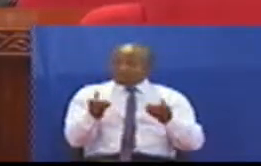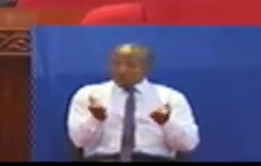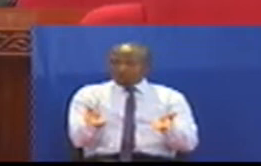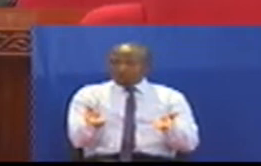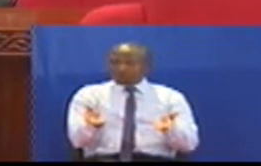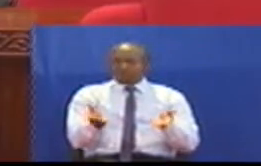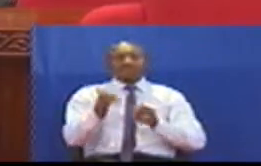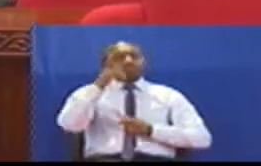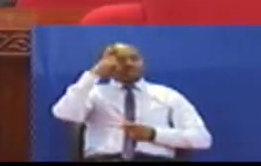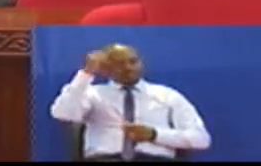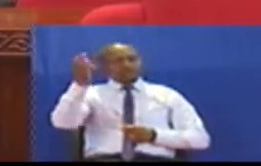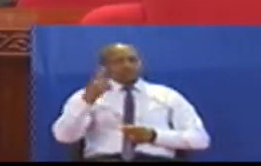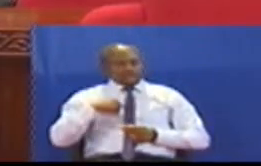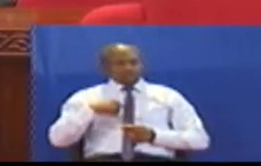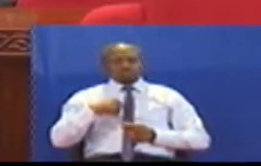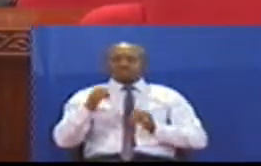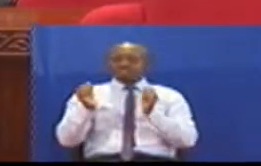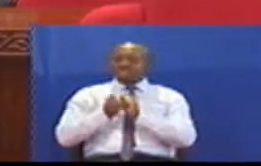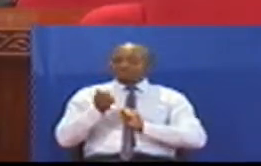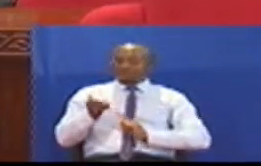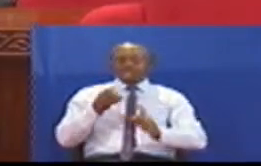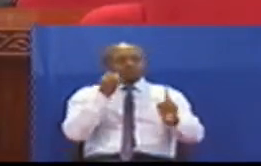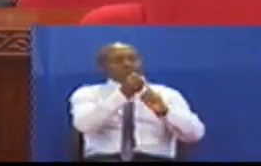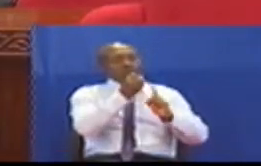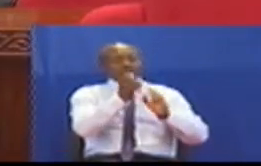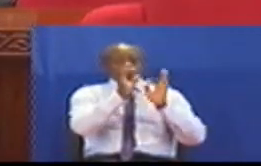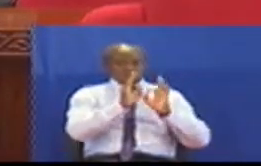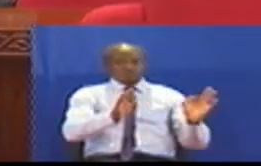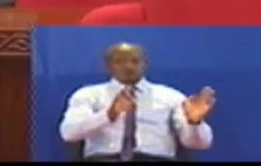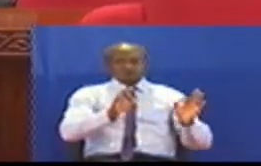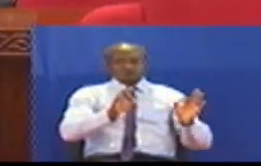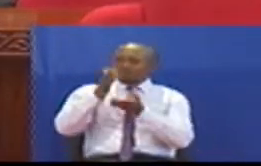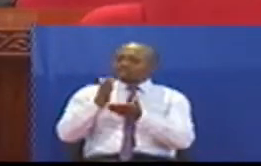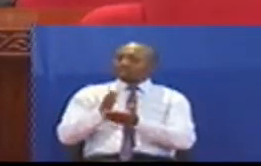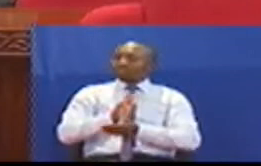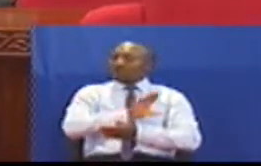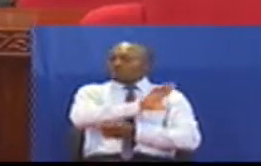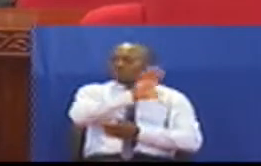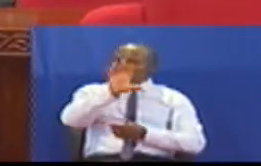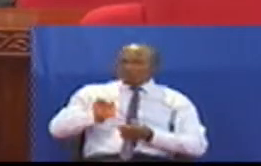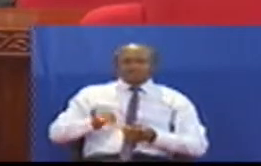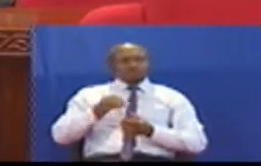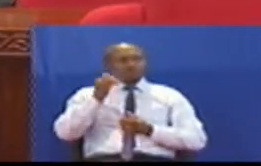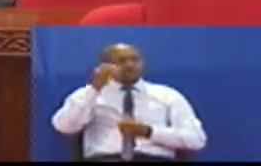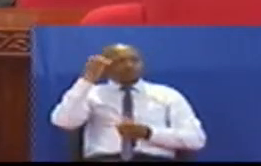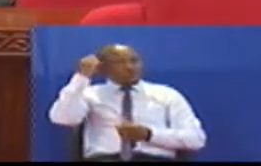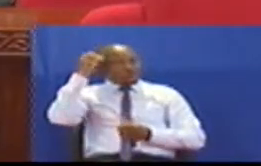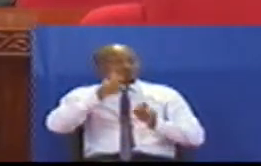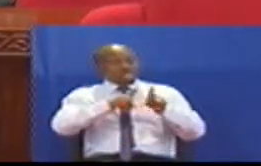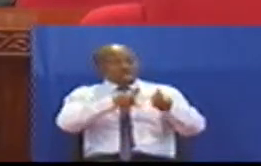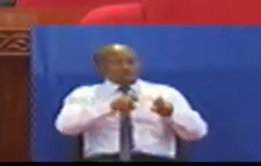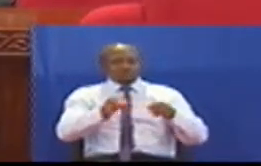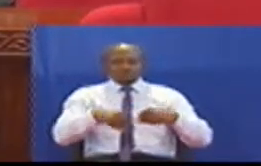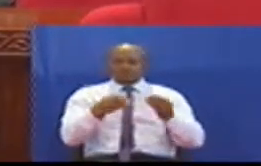kuwa watalifanyia kazi jambo hili na kuhakikisha kwamba wote wenye magonjwa nyemelezi wanapewa dawa